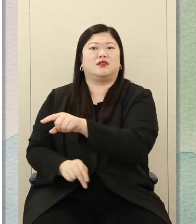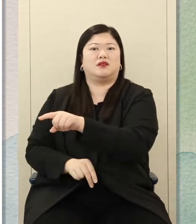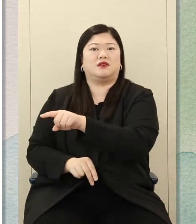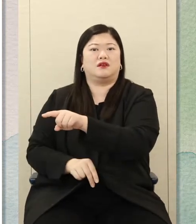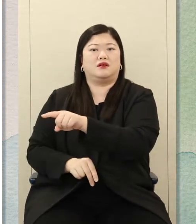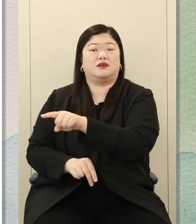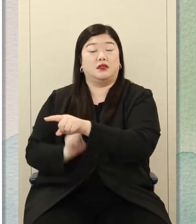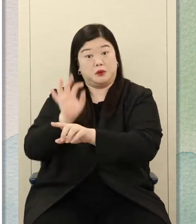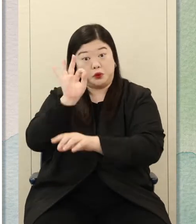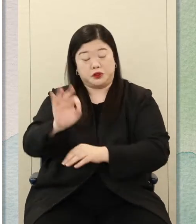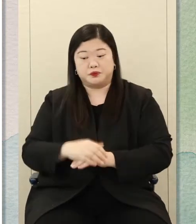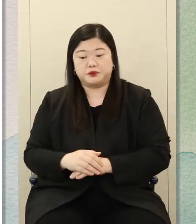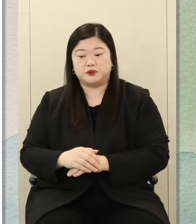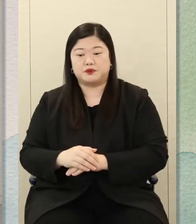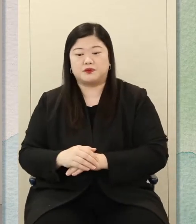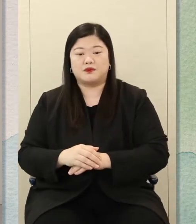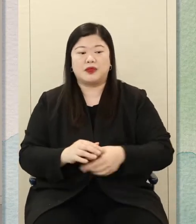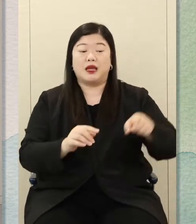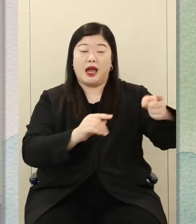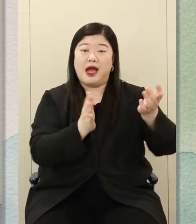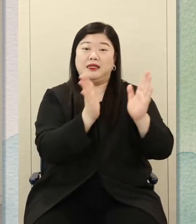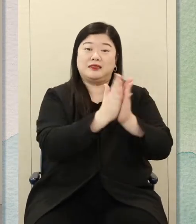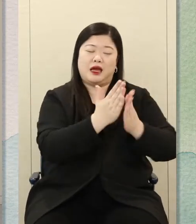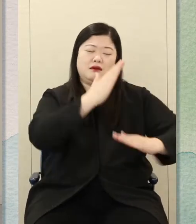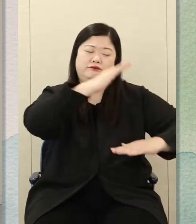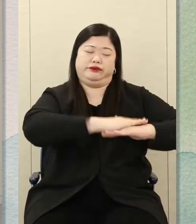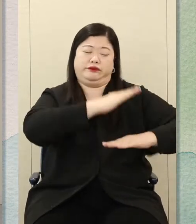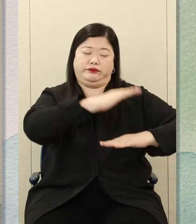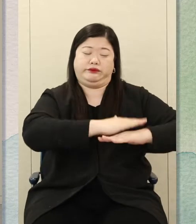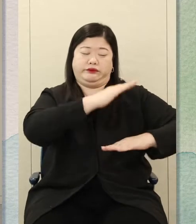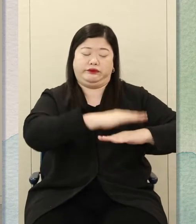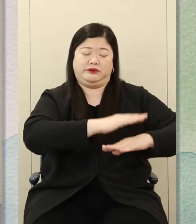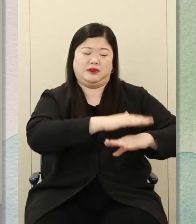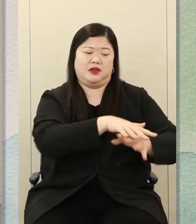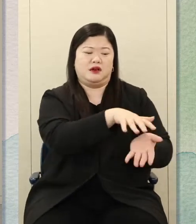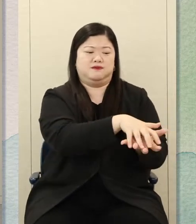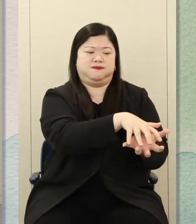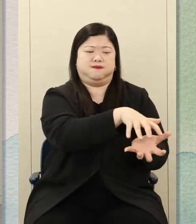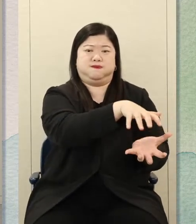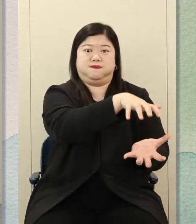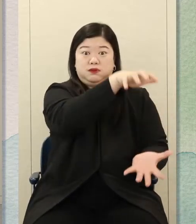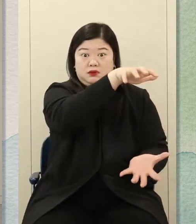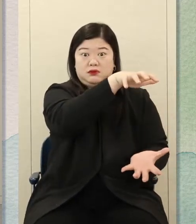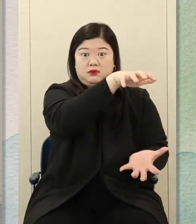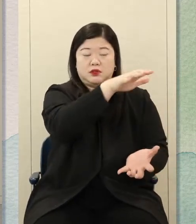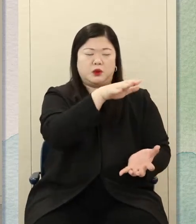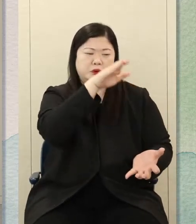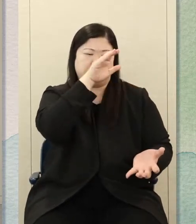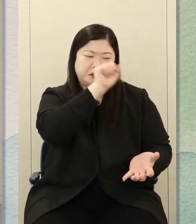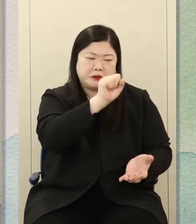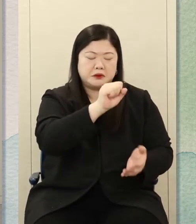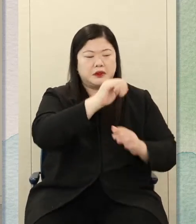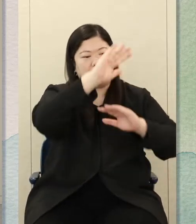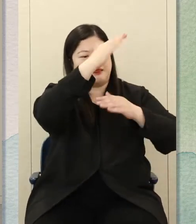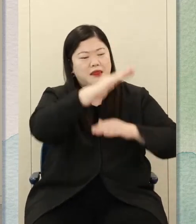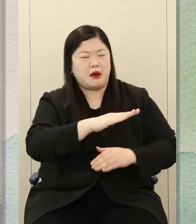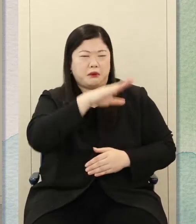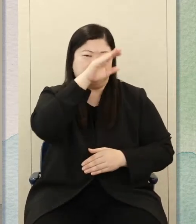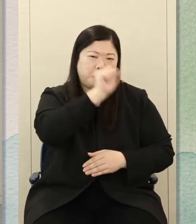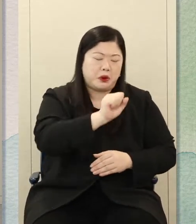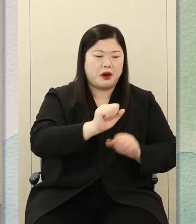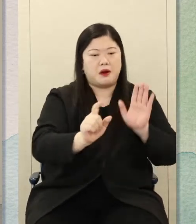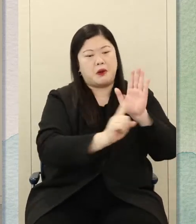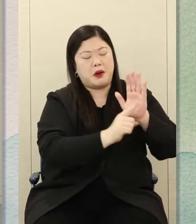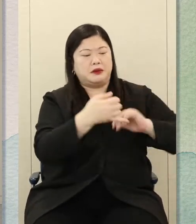건 보세요. 출판사가 계속 연평균 한 500군데 늘어나고 있거든요. 그래서 굉장히 좋은, 책의 다양성 면에서 굉장히 좋은